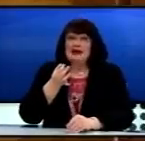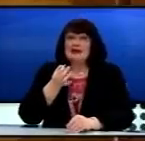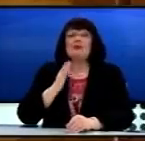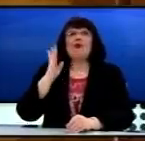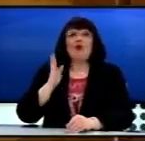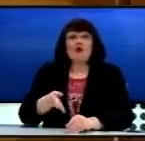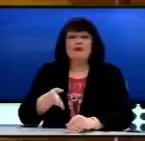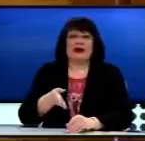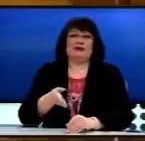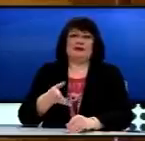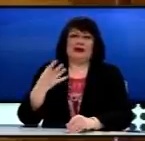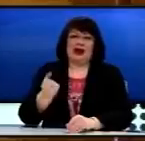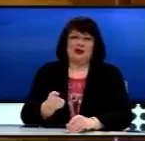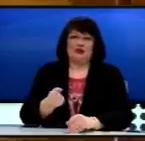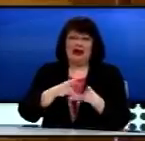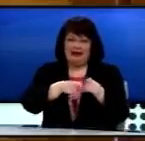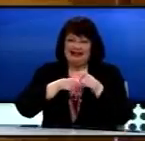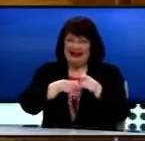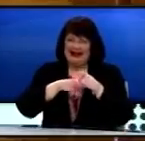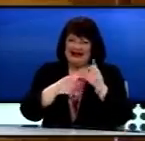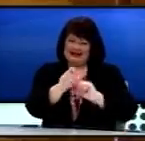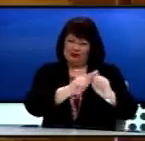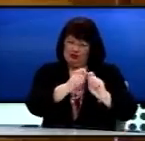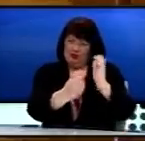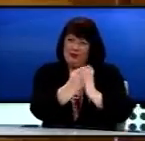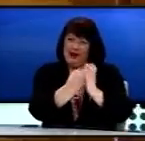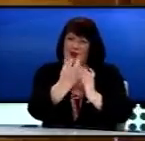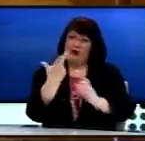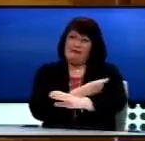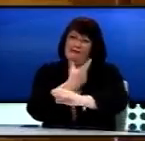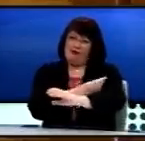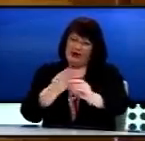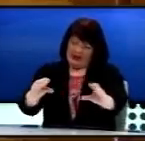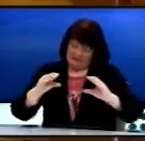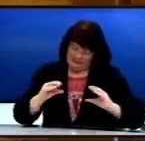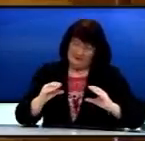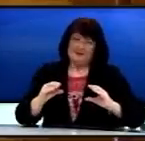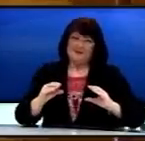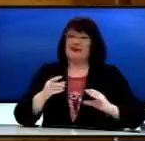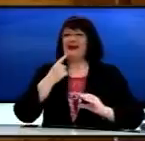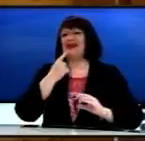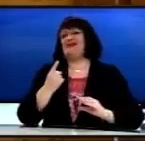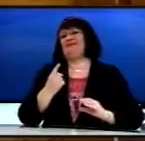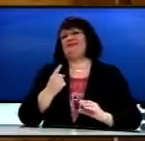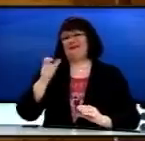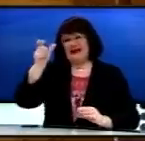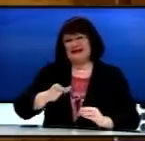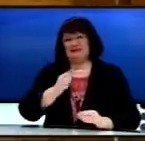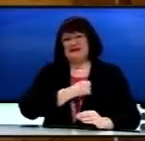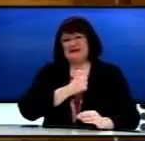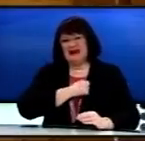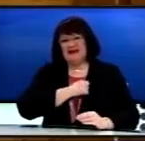παραγωγική δυνατότητα των εταιριών παραγωγής εμβολίων. Δεν θα σταθώ πάλι στο ζήτημα της πατέντας, αν πιστεύετε